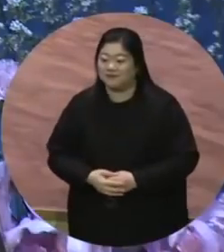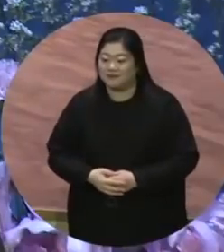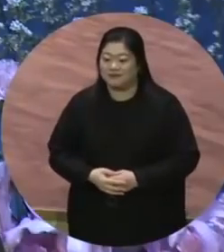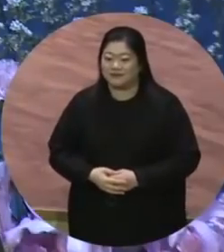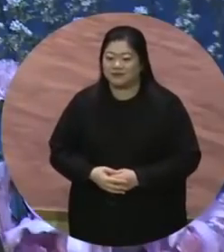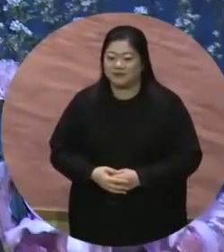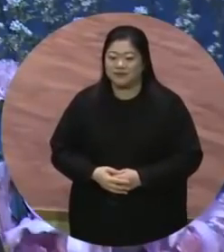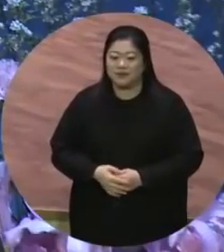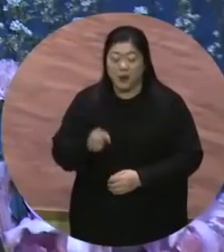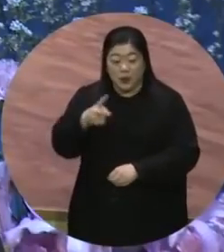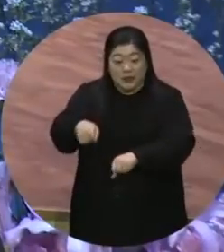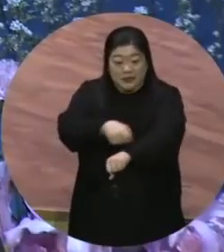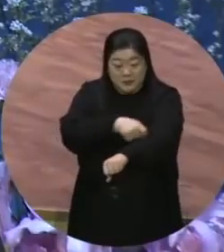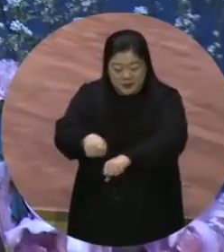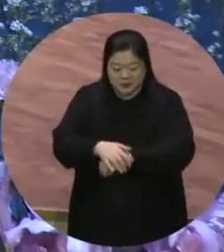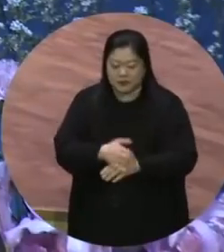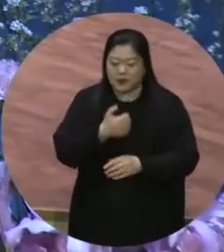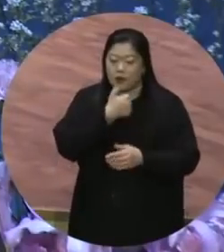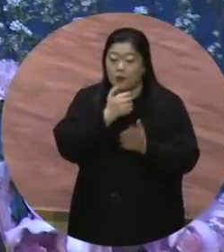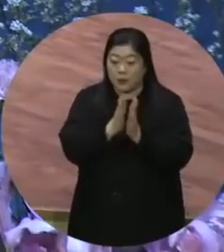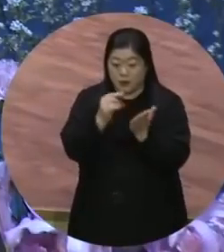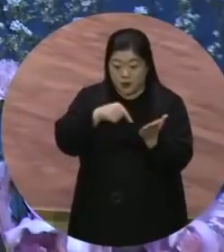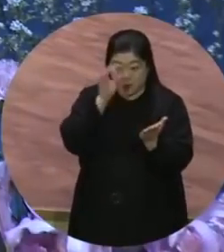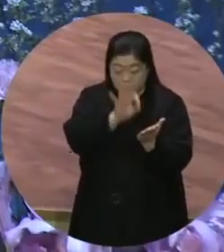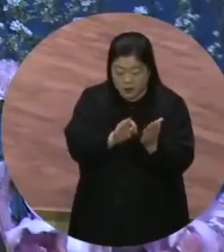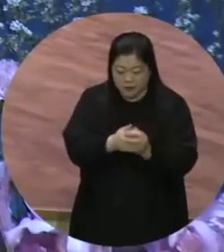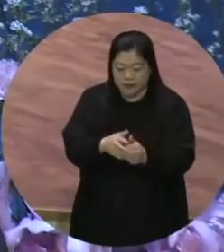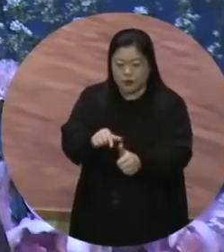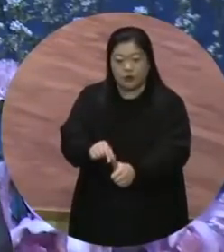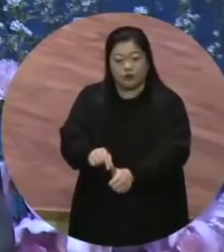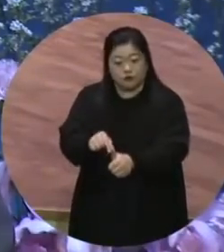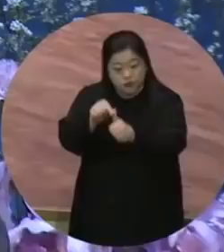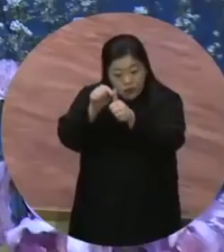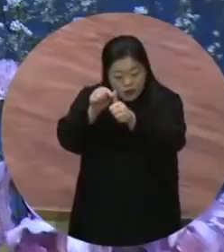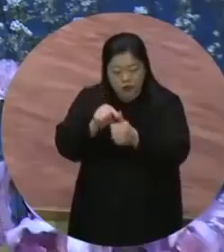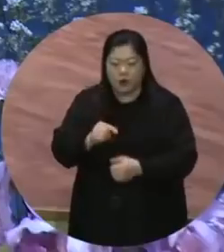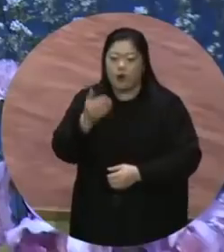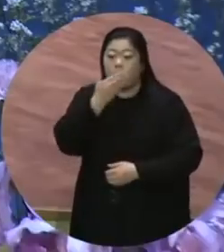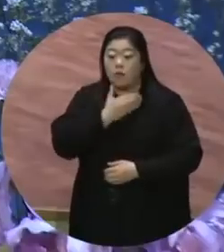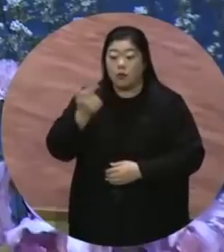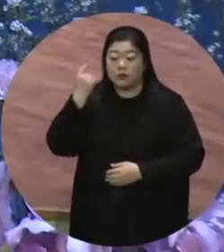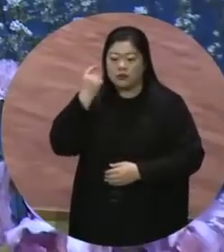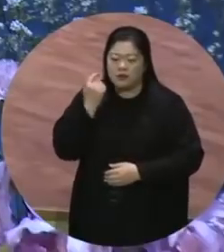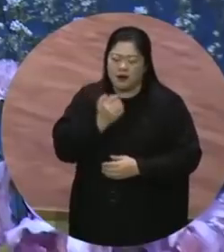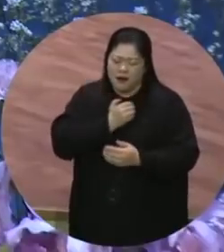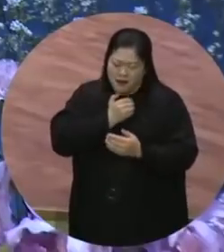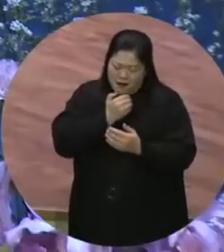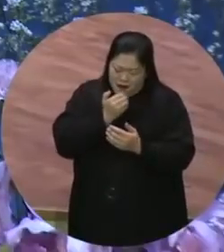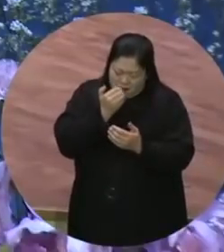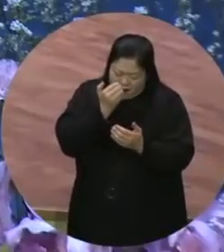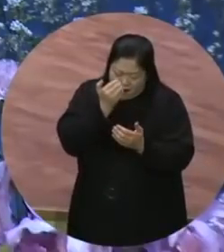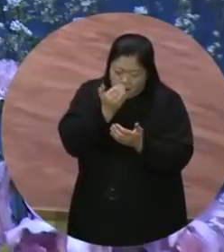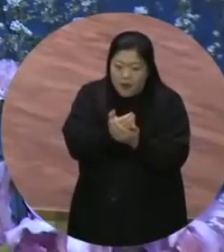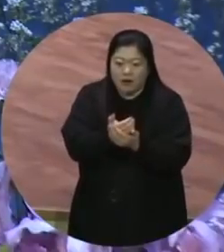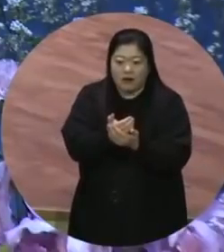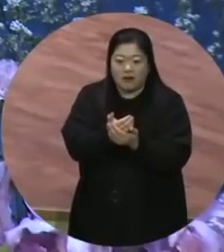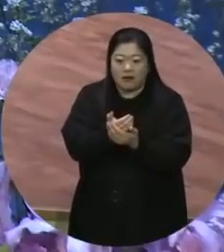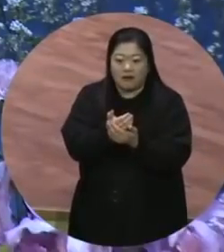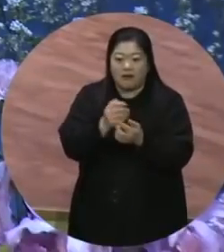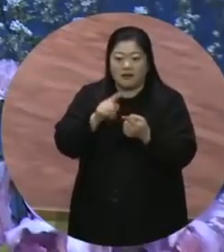로마서는 특별히 구원의 감격, 이 복음의 감격 이것을 회복할 수